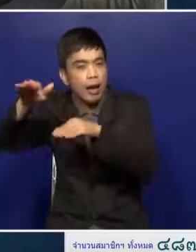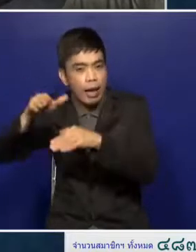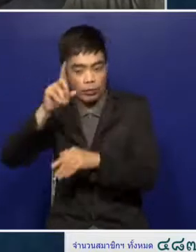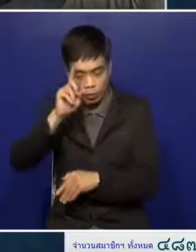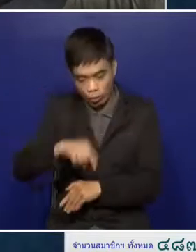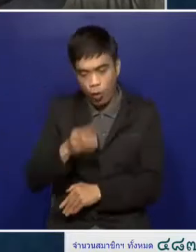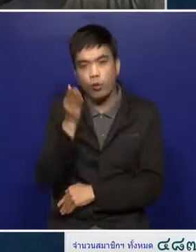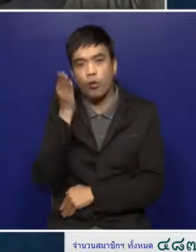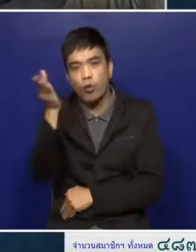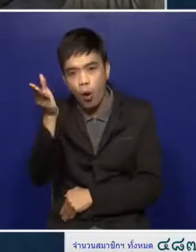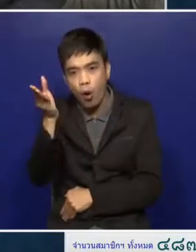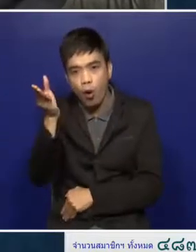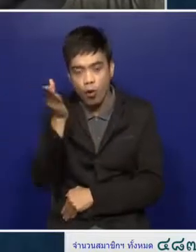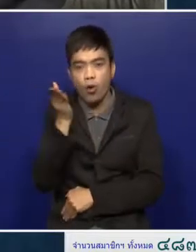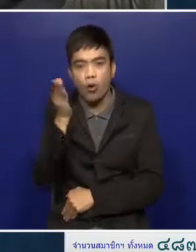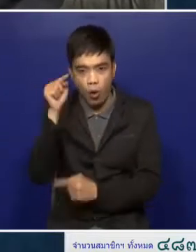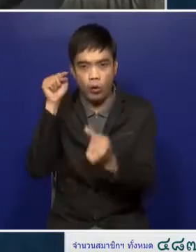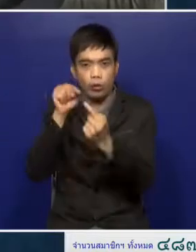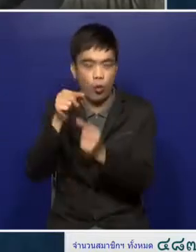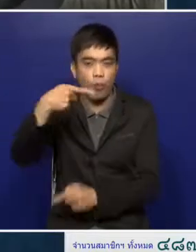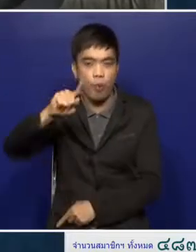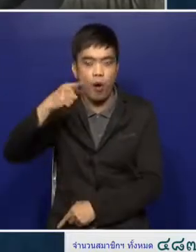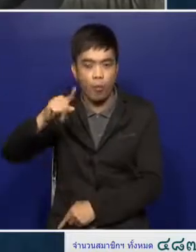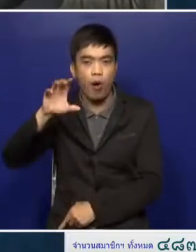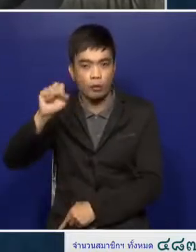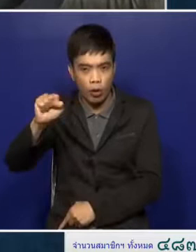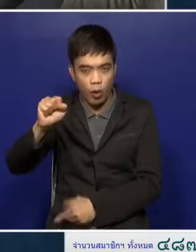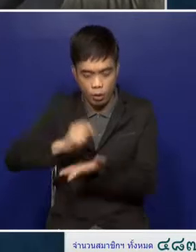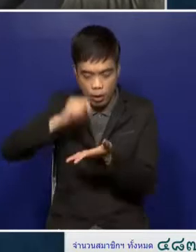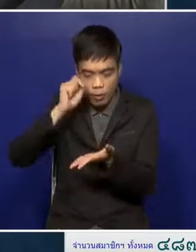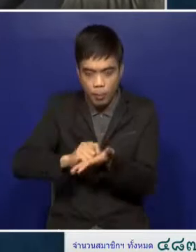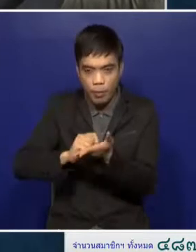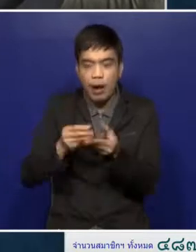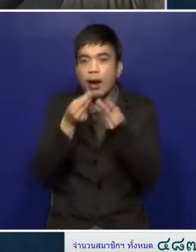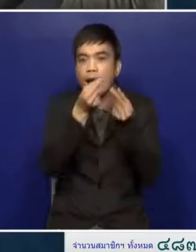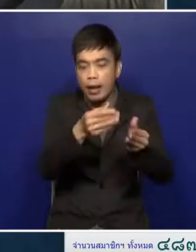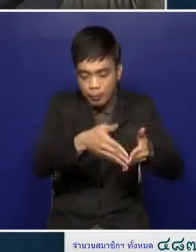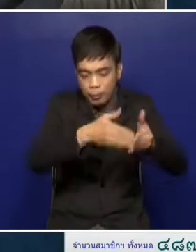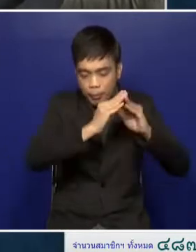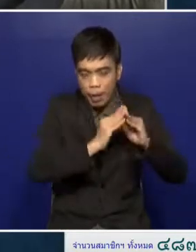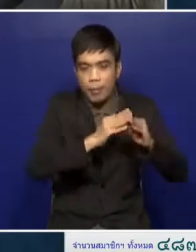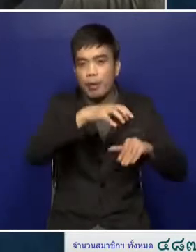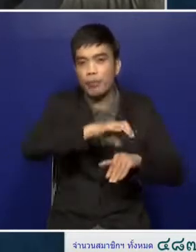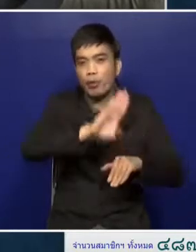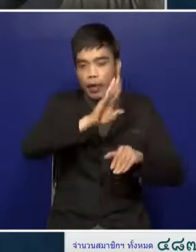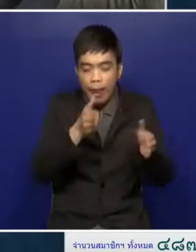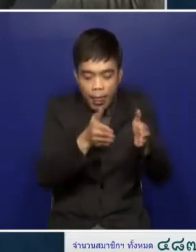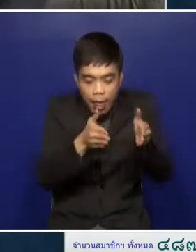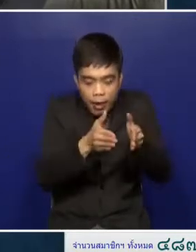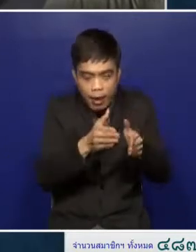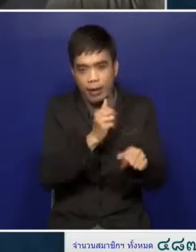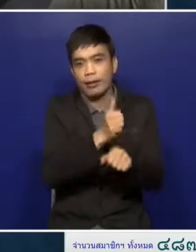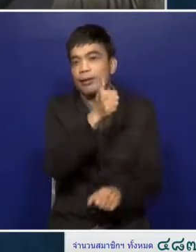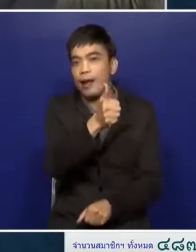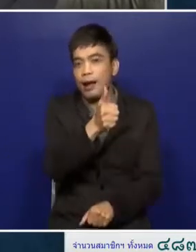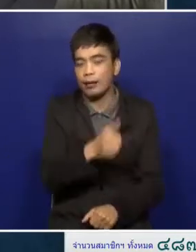ครับสามารถจดเป็นวิสาหกิจชุมชนได้อันนี้ทำได้ครับส่วนบอกว่าที่อนุญาตและปลูกให้ปลู